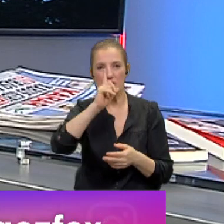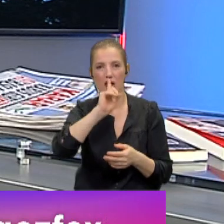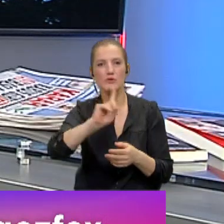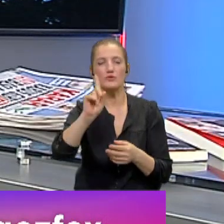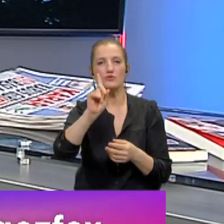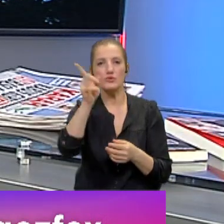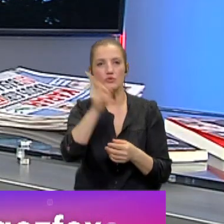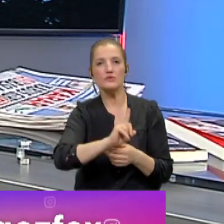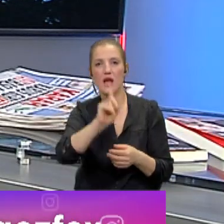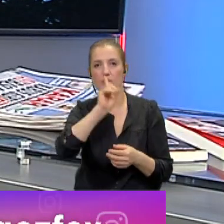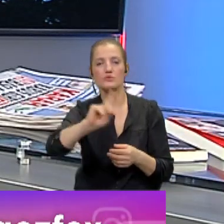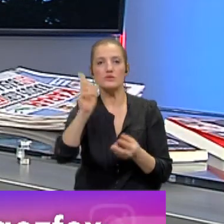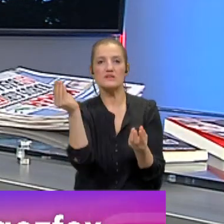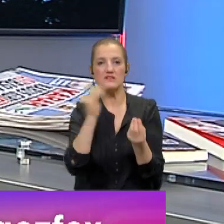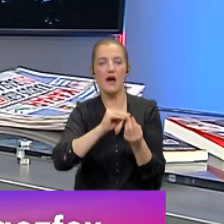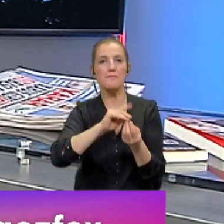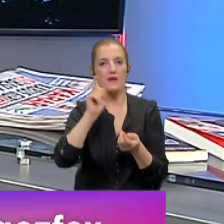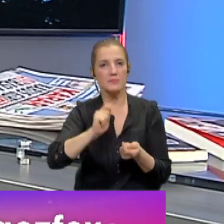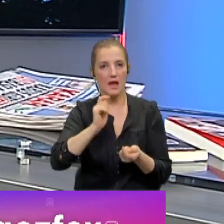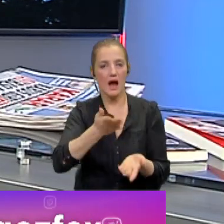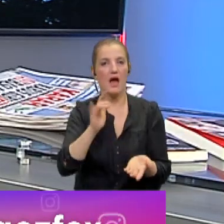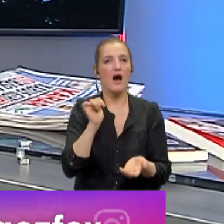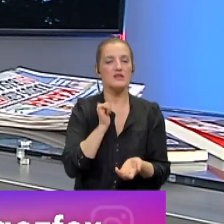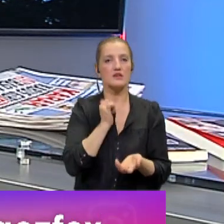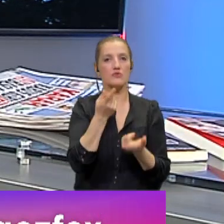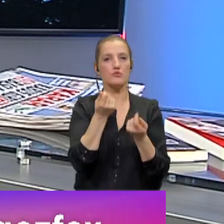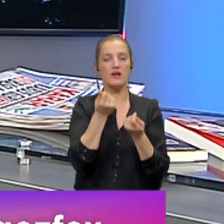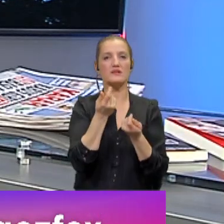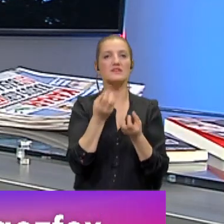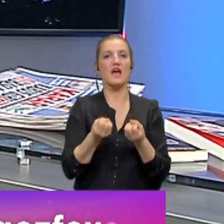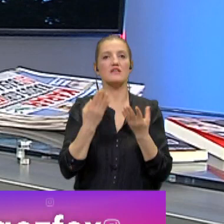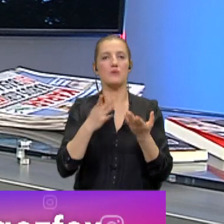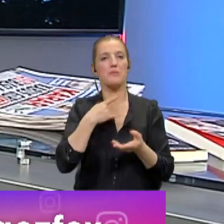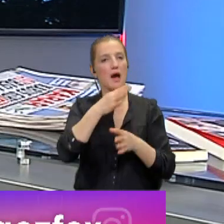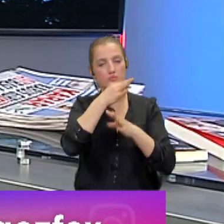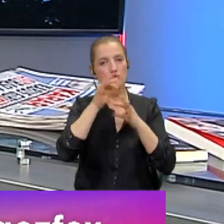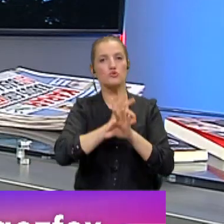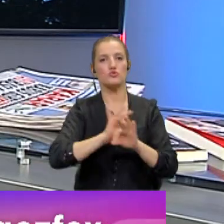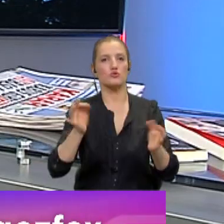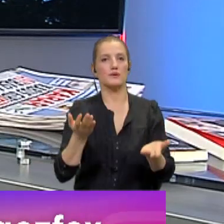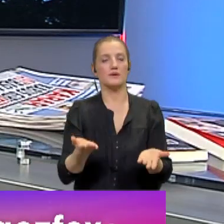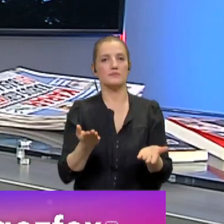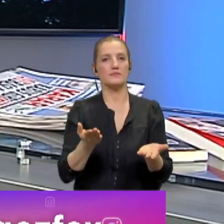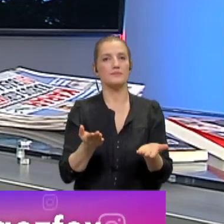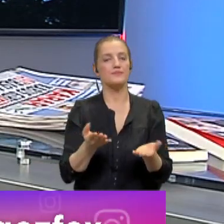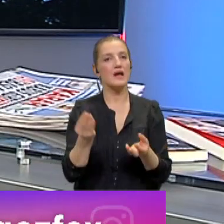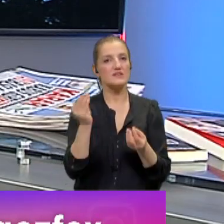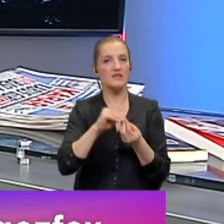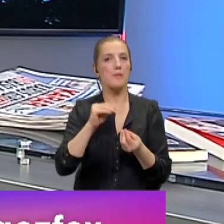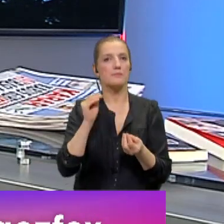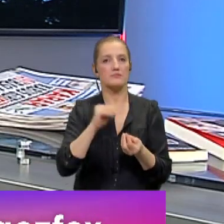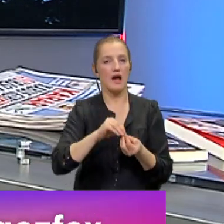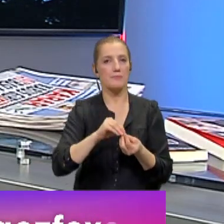bile zam yapsalar asgari ücret yetmiyor mutsuzum yazmış şöyle yukarıya doğru gittiğimizde yapılan